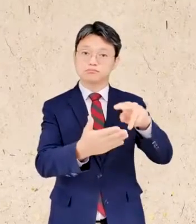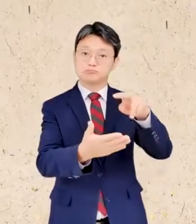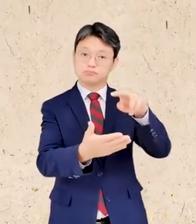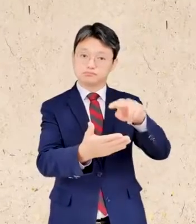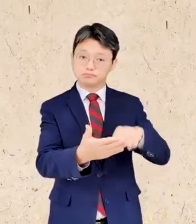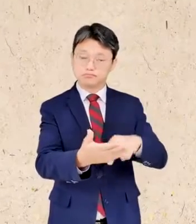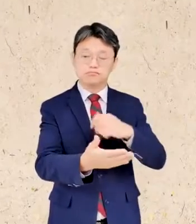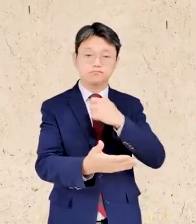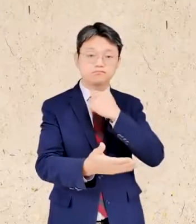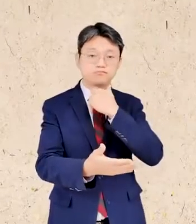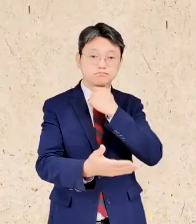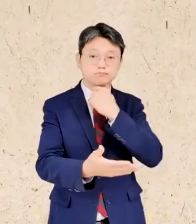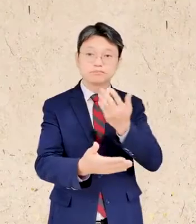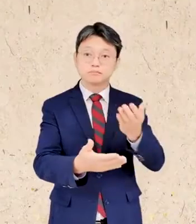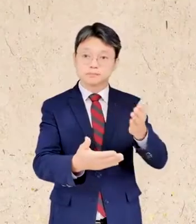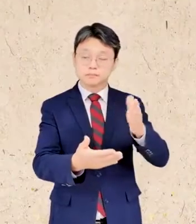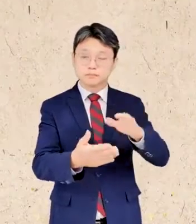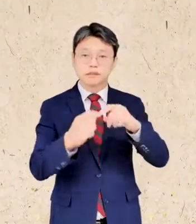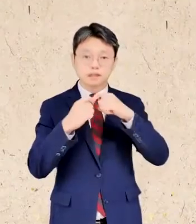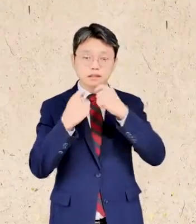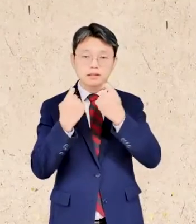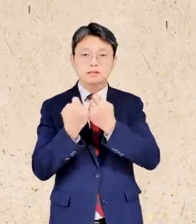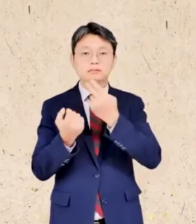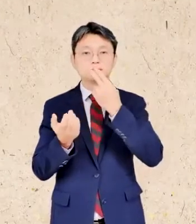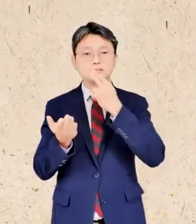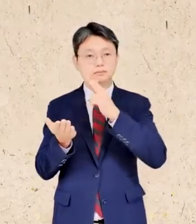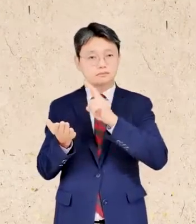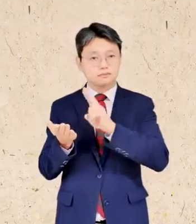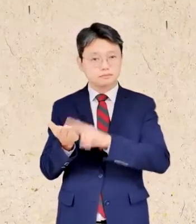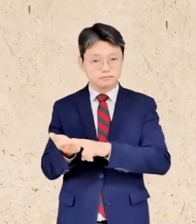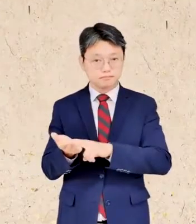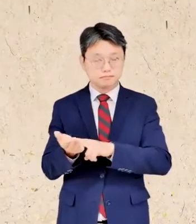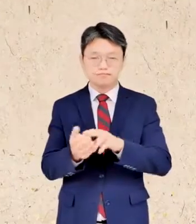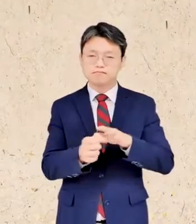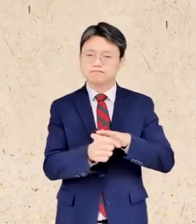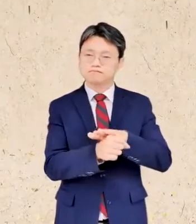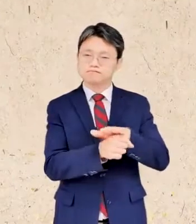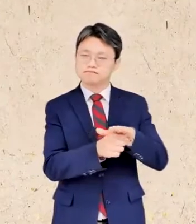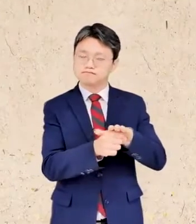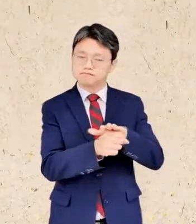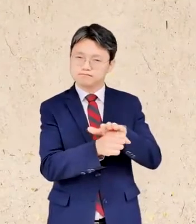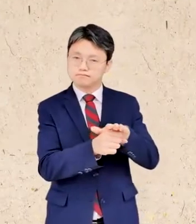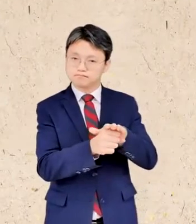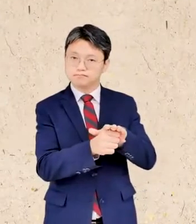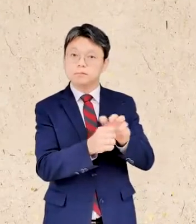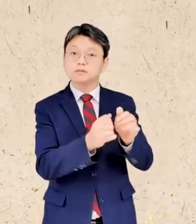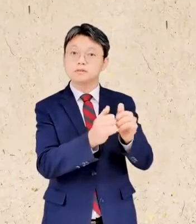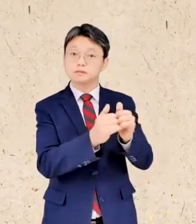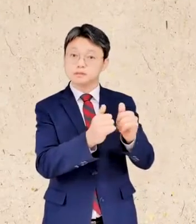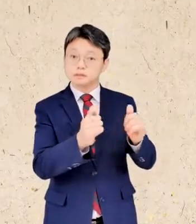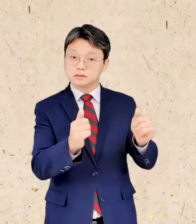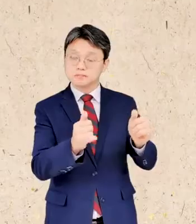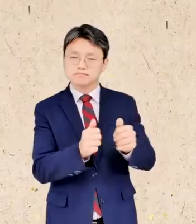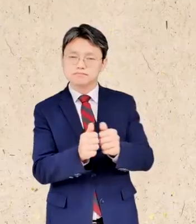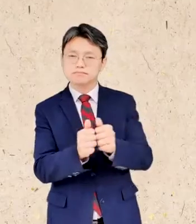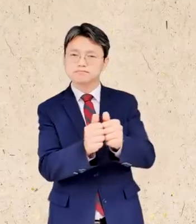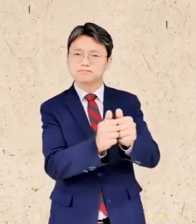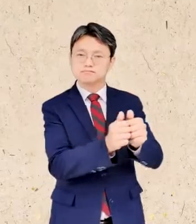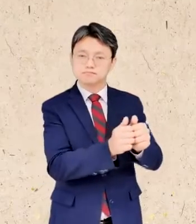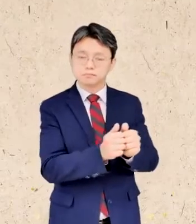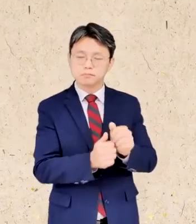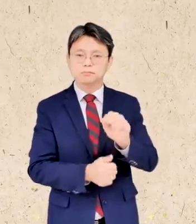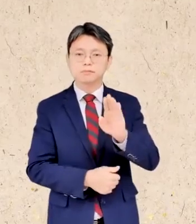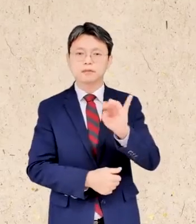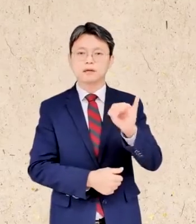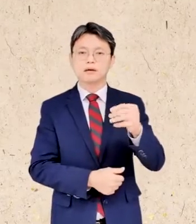했지만 지극히 개인적인 서신이죠. 바울은 이 서신을 사랑을 받는 자요 동력자인